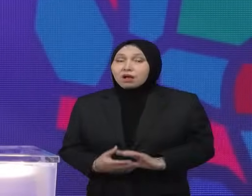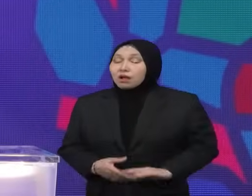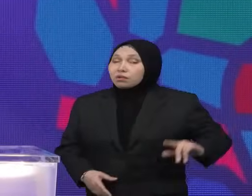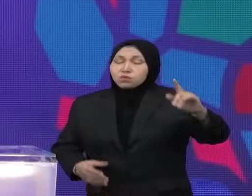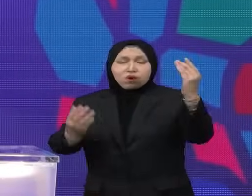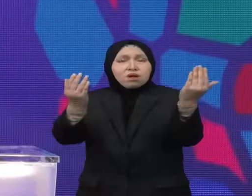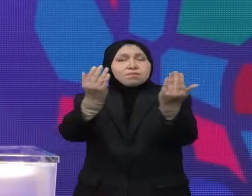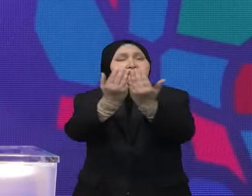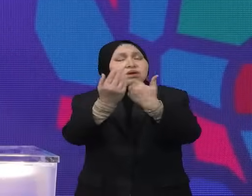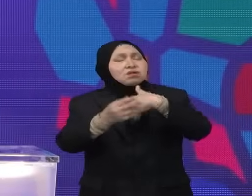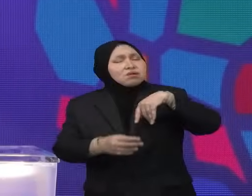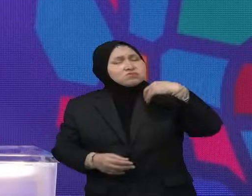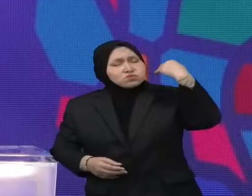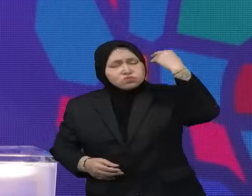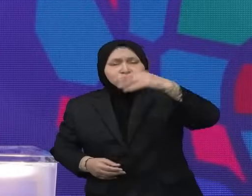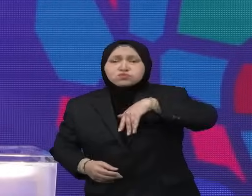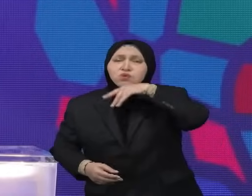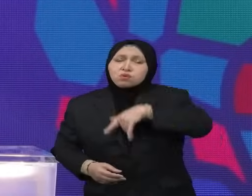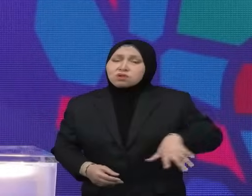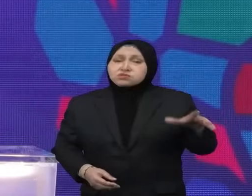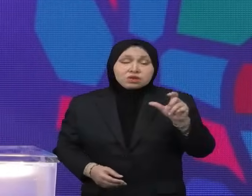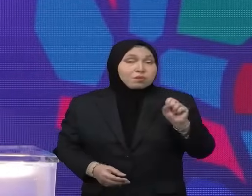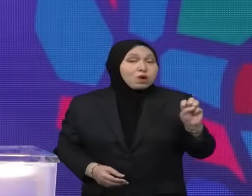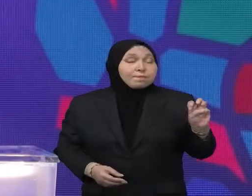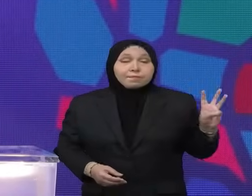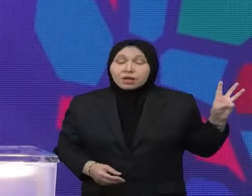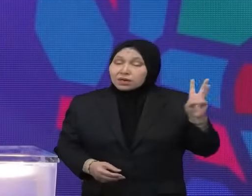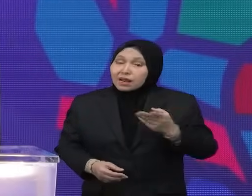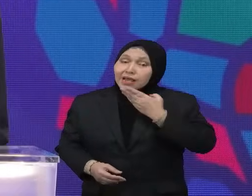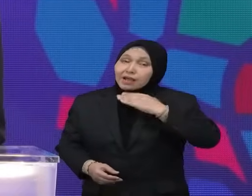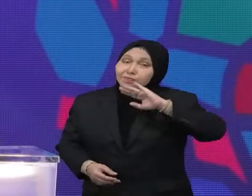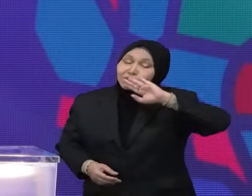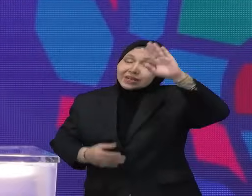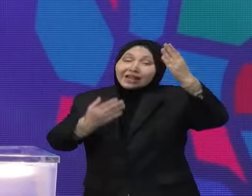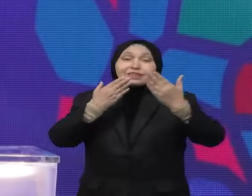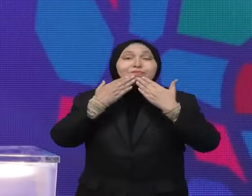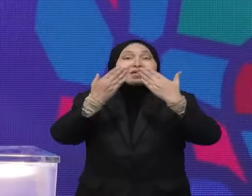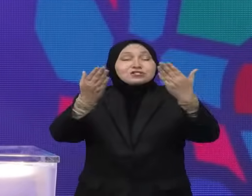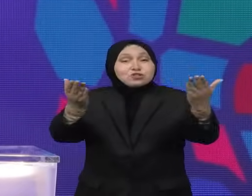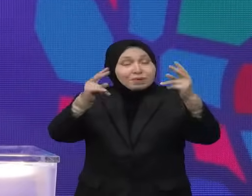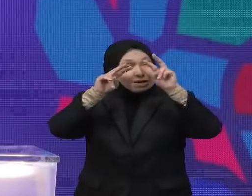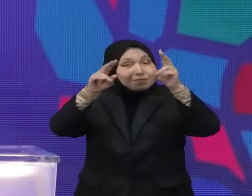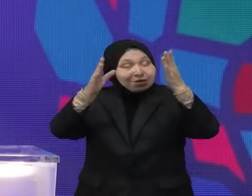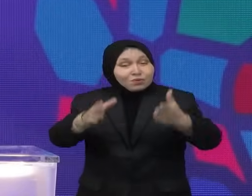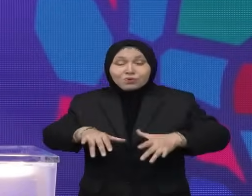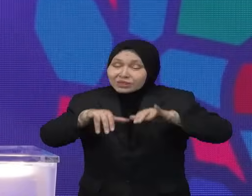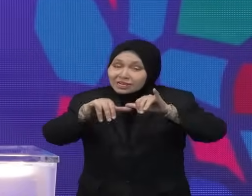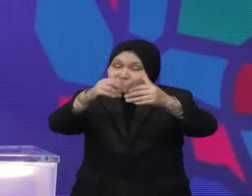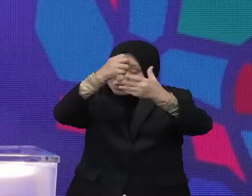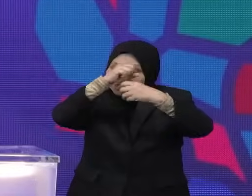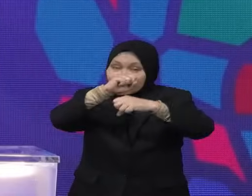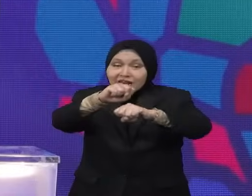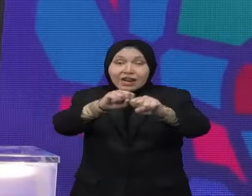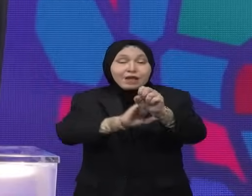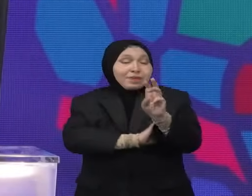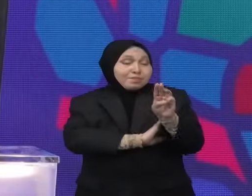اللهم صل على سيدنا محمد وعلى آل سيدنا محمد الحمد لله. Terima kasih kepada para penonton terus setia dalam My Quran